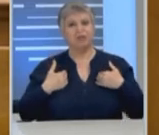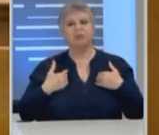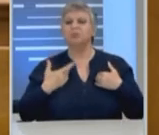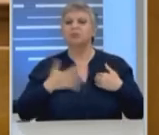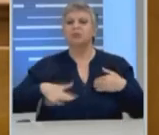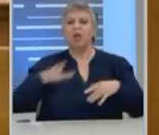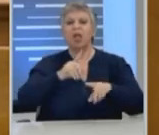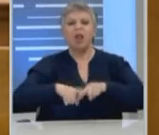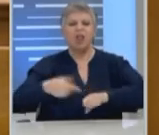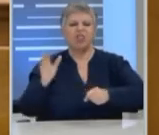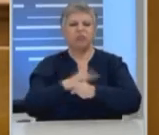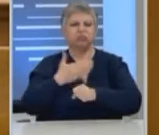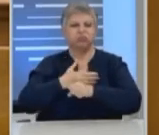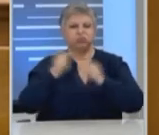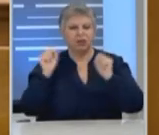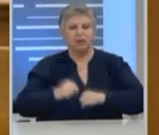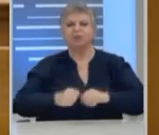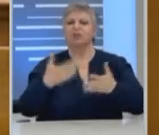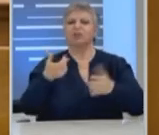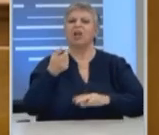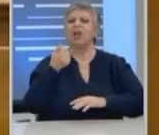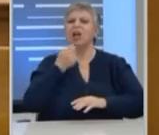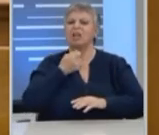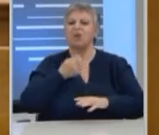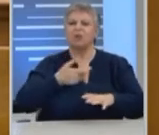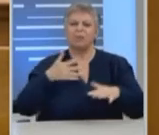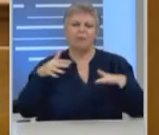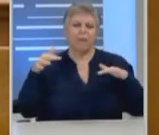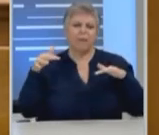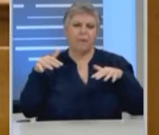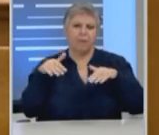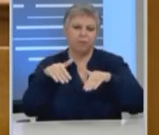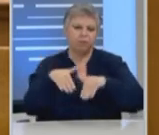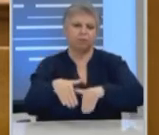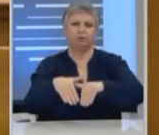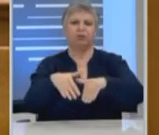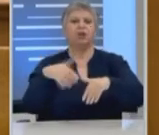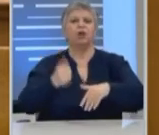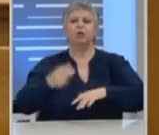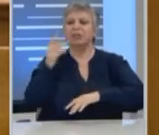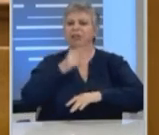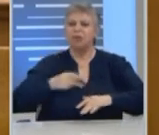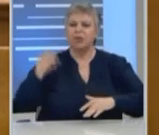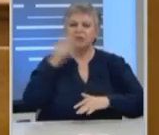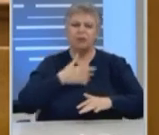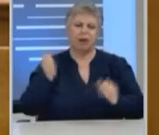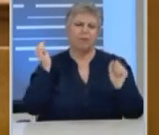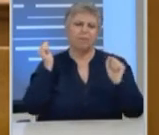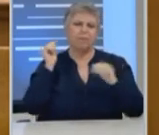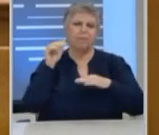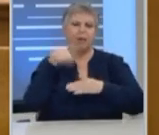ότι διαλύουμε την οικονομία, ότι βυθίζουμε στο τέλμα την οικονομία και την κοινωνία και